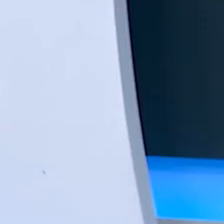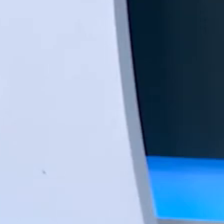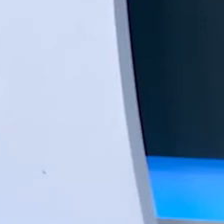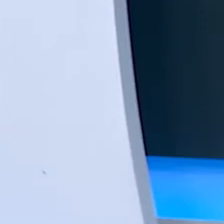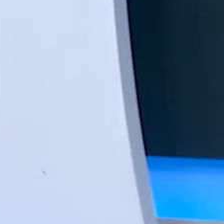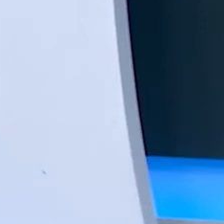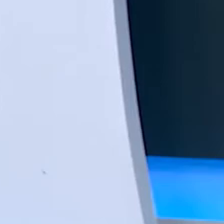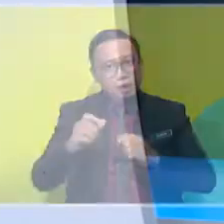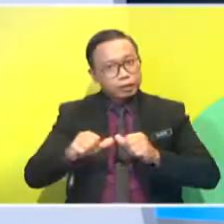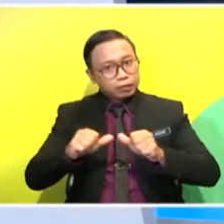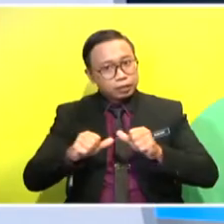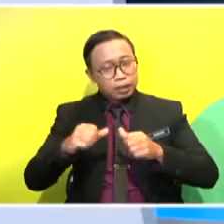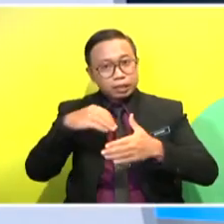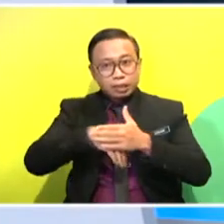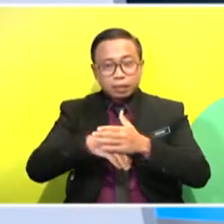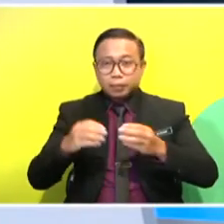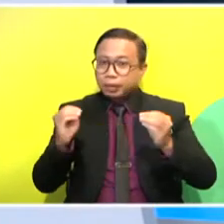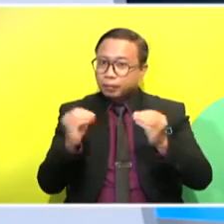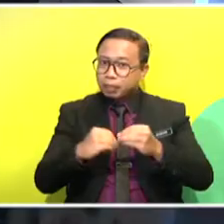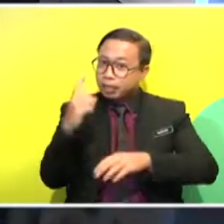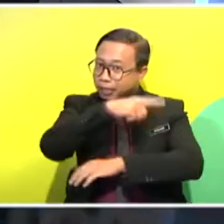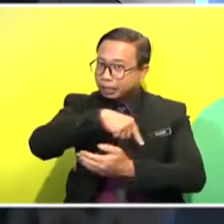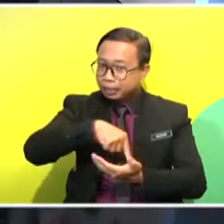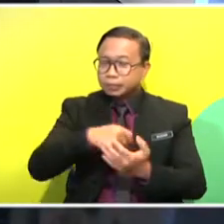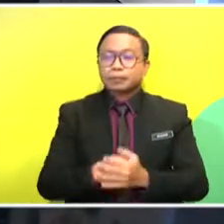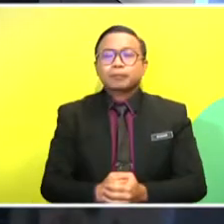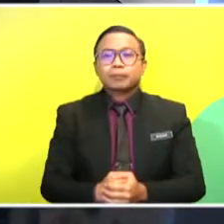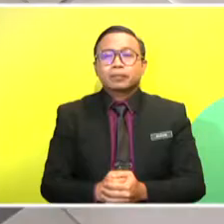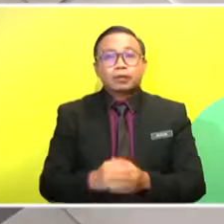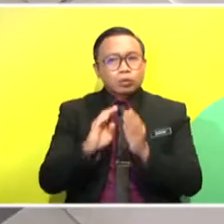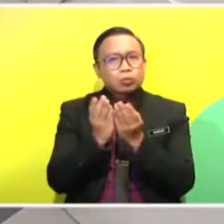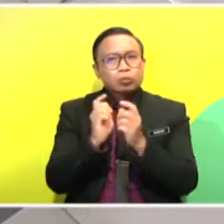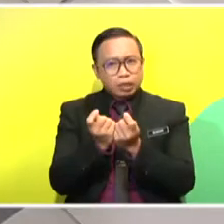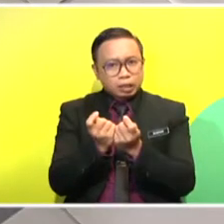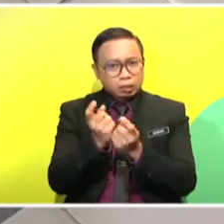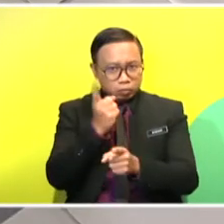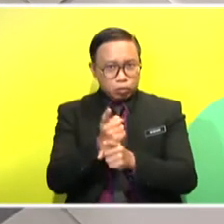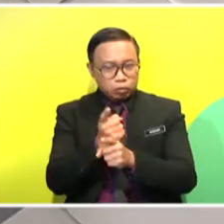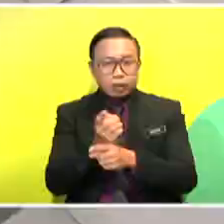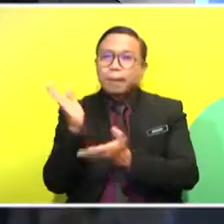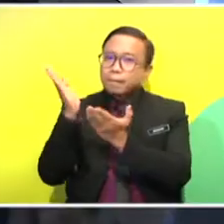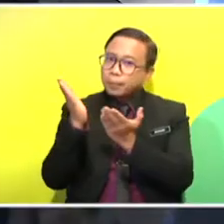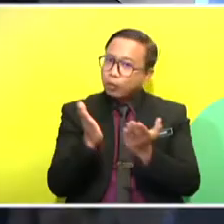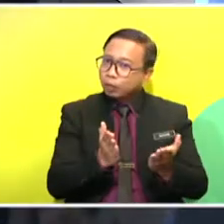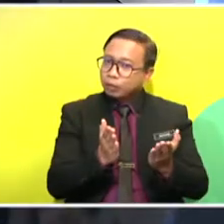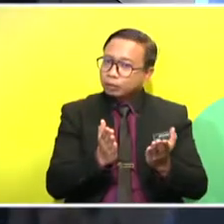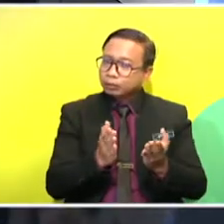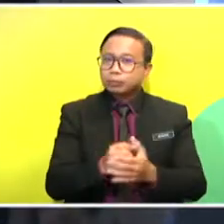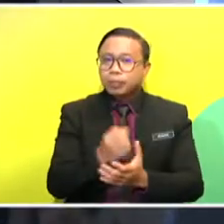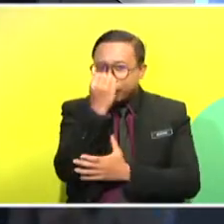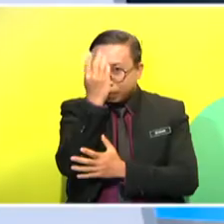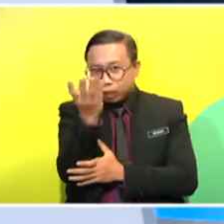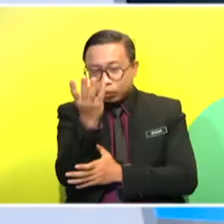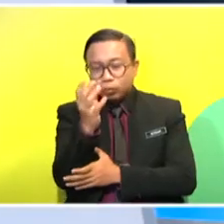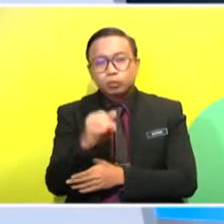buat aktiviti di dalam makmal hari ini ya. Boleh-boleh. Buku teks yang ini betul cikgu ya? Ya, bawa sekali. Pesan yang lain. Baik. Dan juga jangan